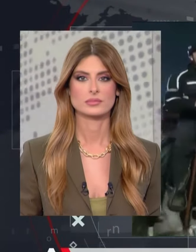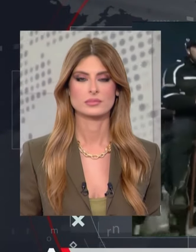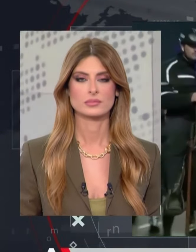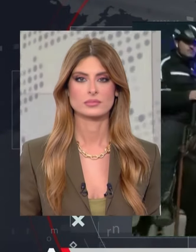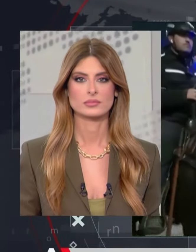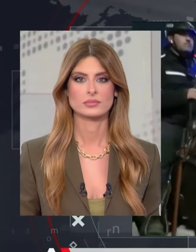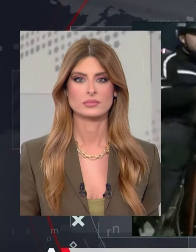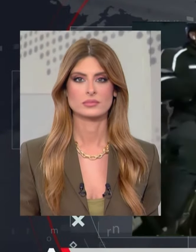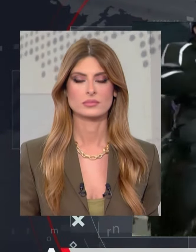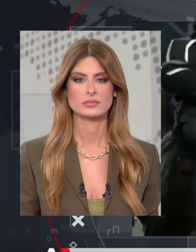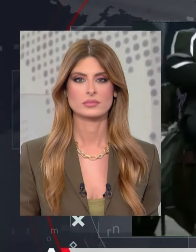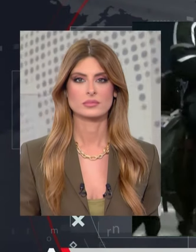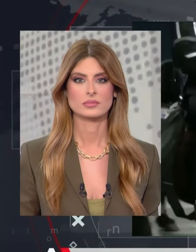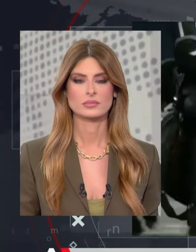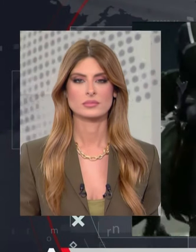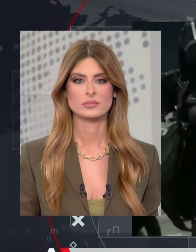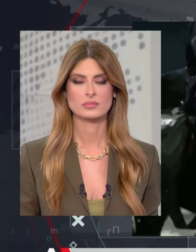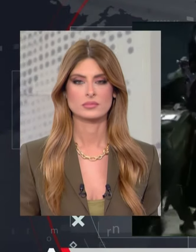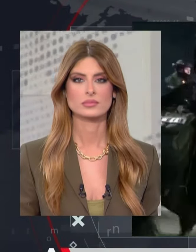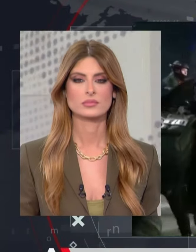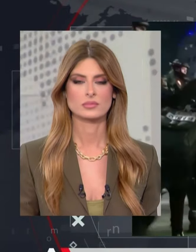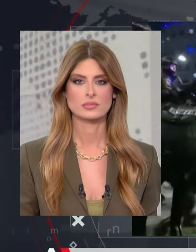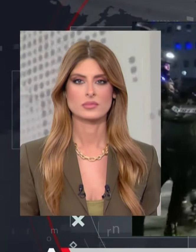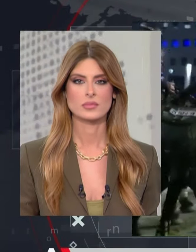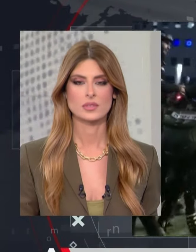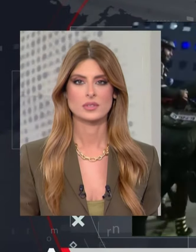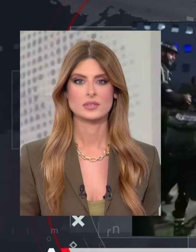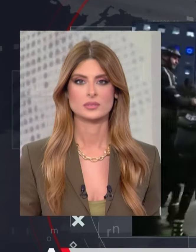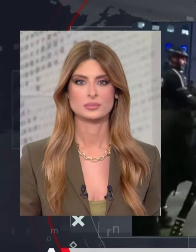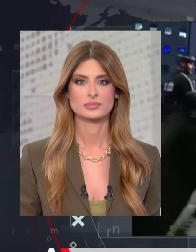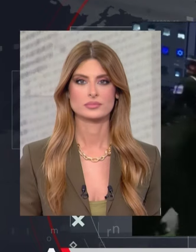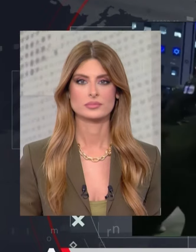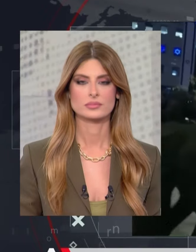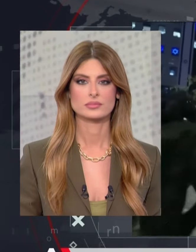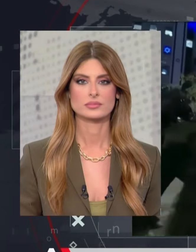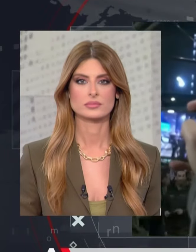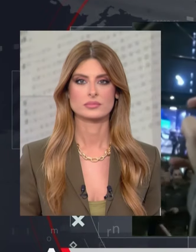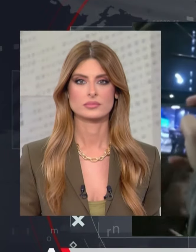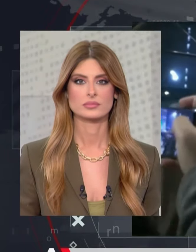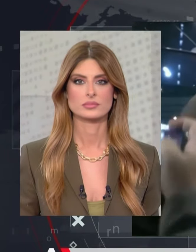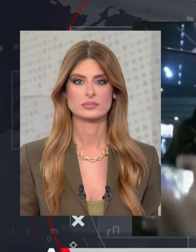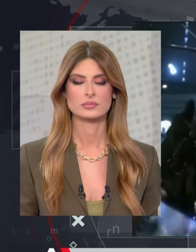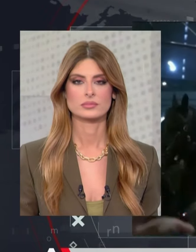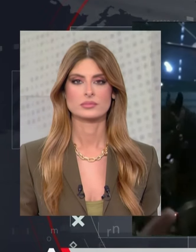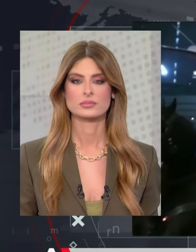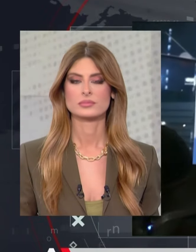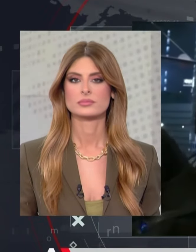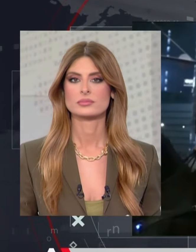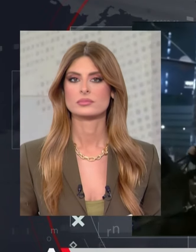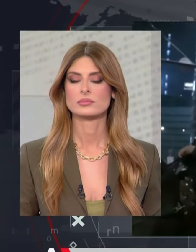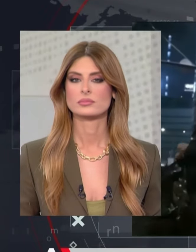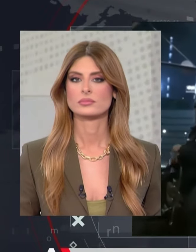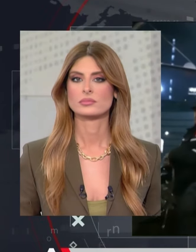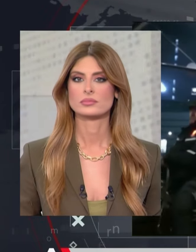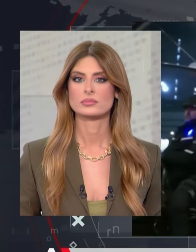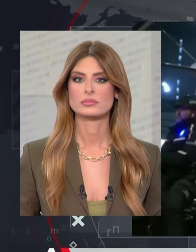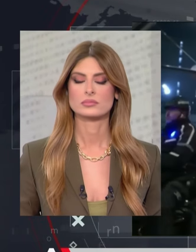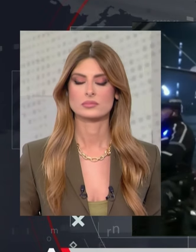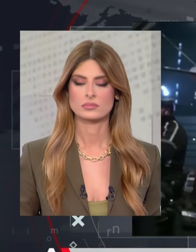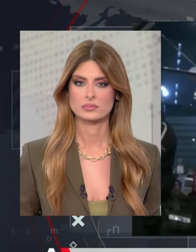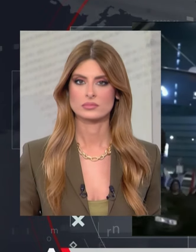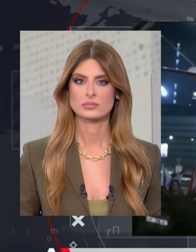Χαμάς στον Ντόχα αυτή την εβδομάδα για συνομιλίες. Ωστόσο, παραμένει ασαφές αν θα προκύψει κάποια συμφωνία για την απελευθέρωση